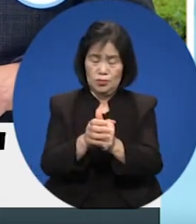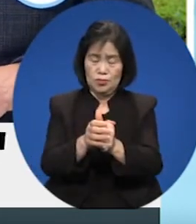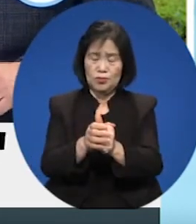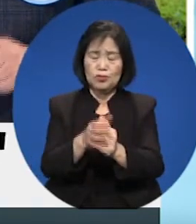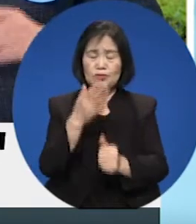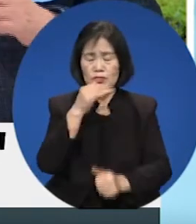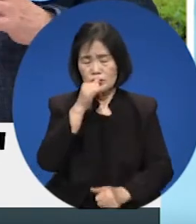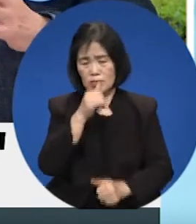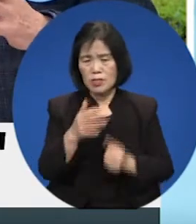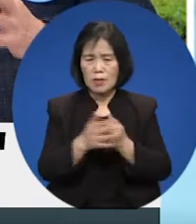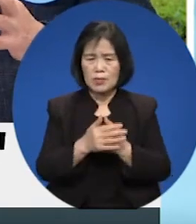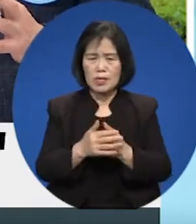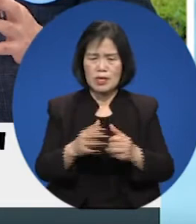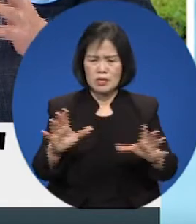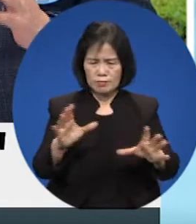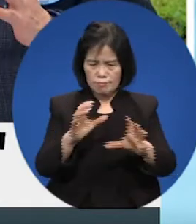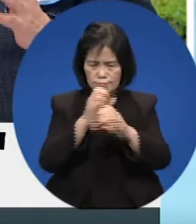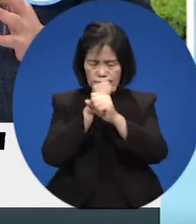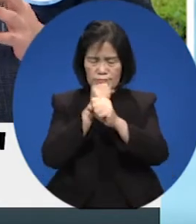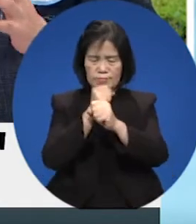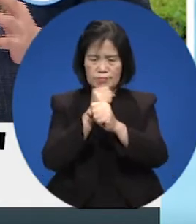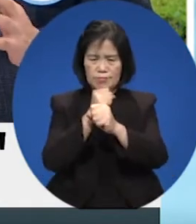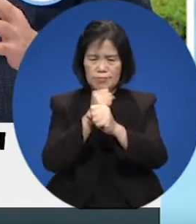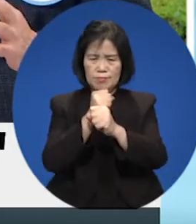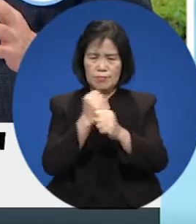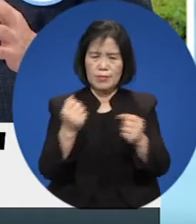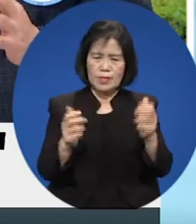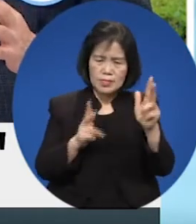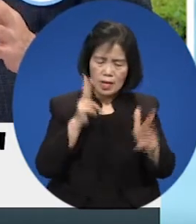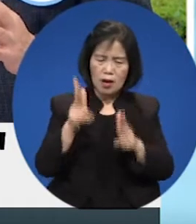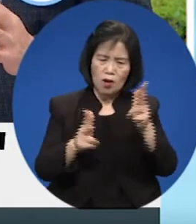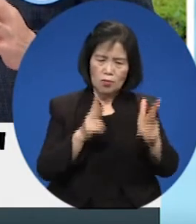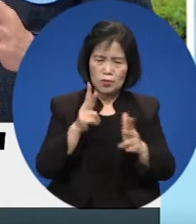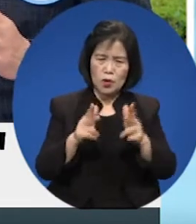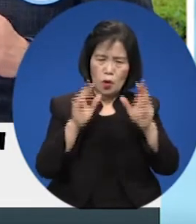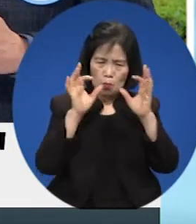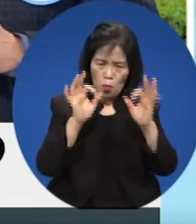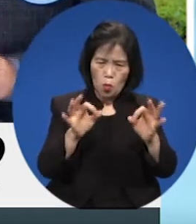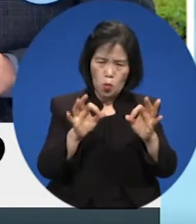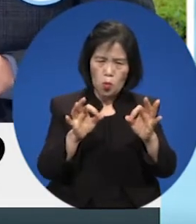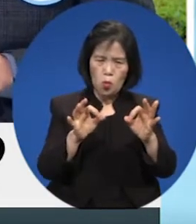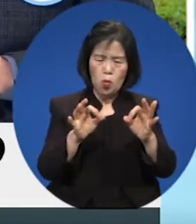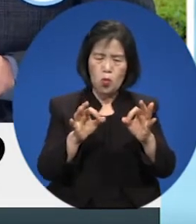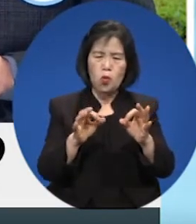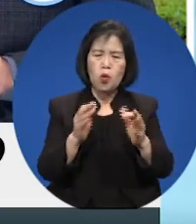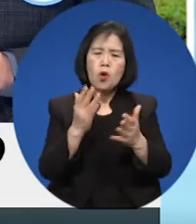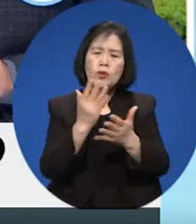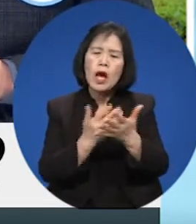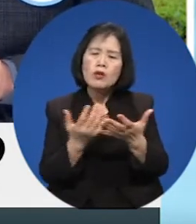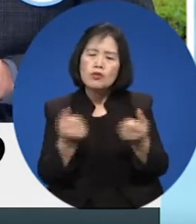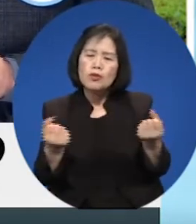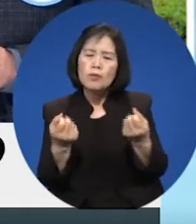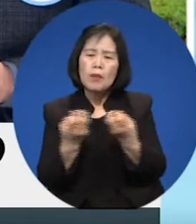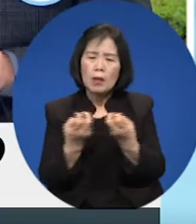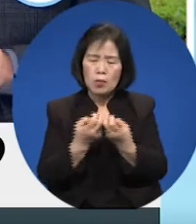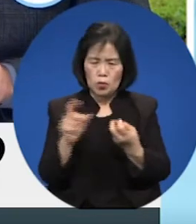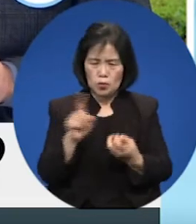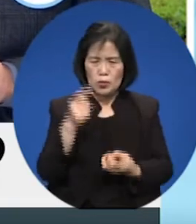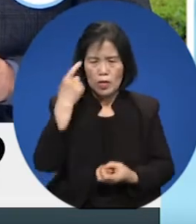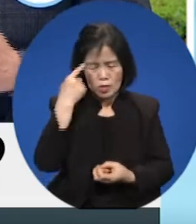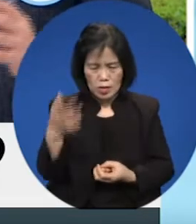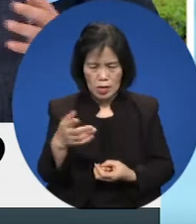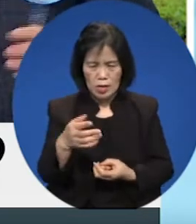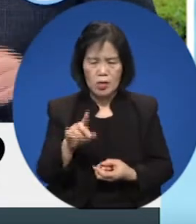때문에 핵심에 에 사역 주요 사업을 보고 이걸 어떻게 나누면 얘기를 한 다음에 그것에